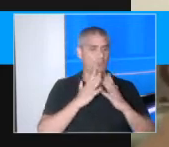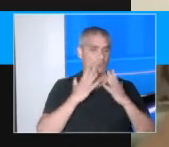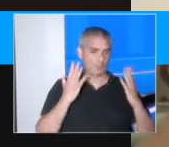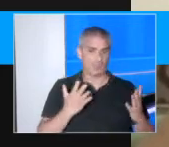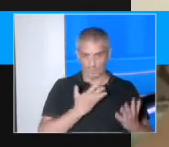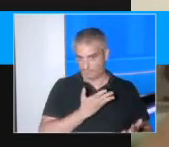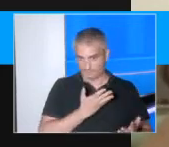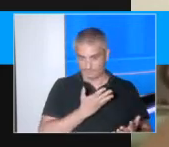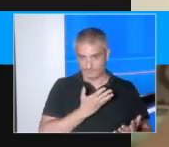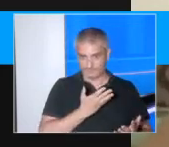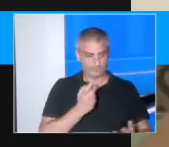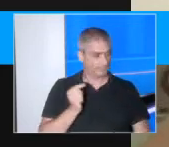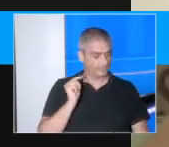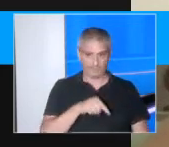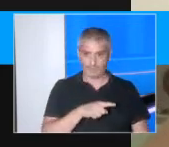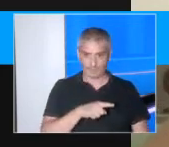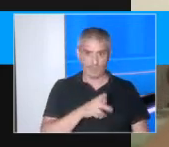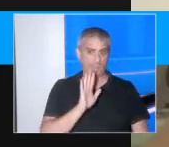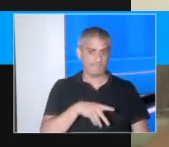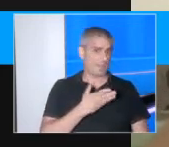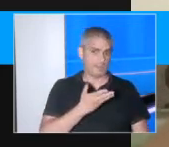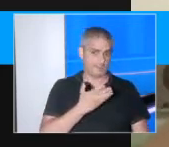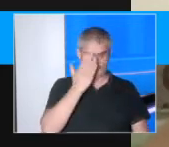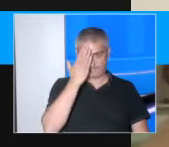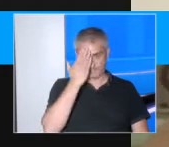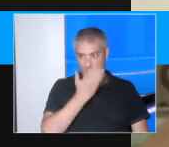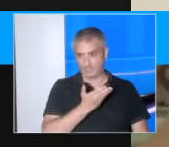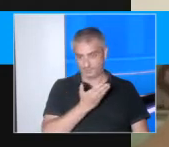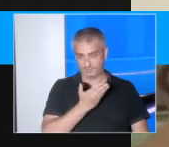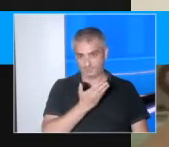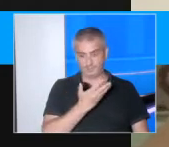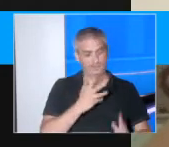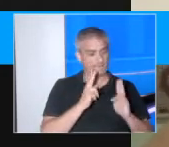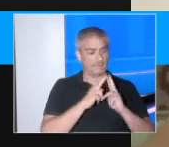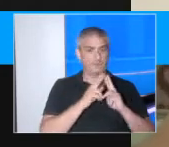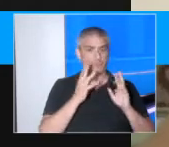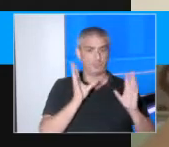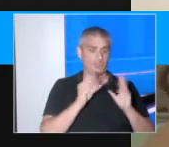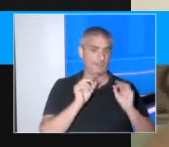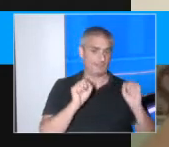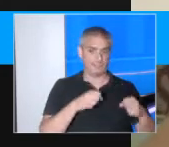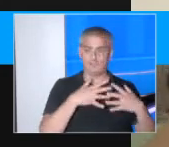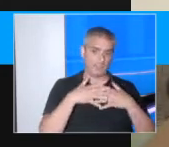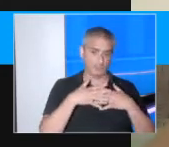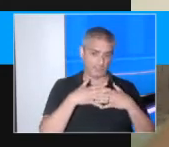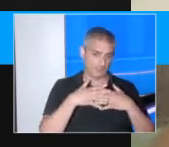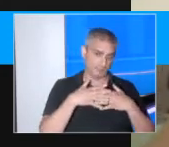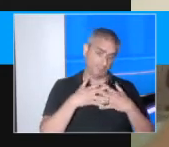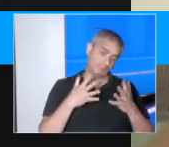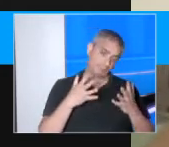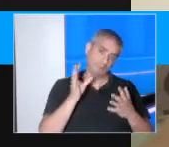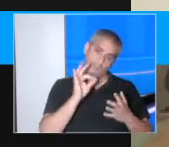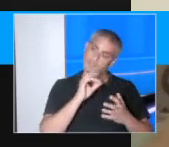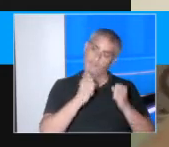רחב ומגיע וגם מכיר את ונפגש עם נשיא ארצות הברית. יחד עם